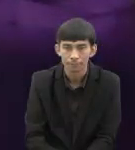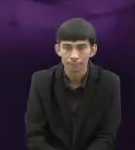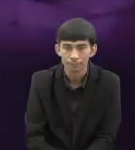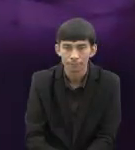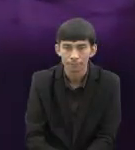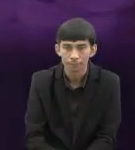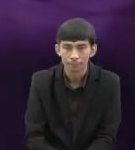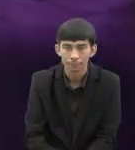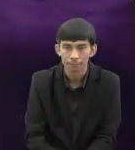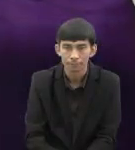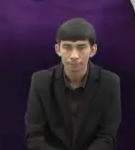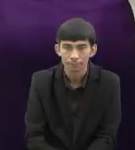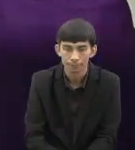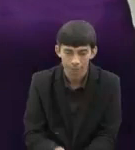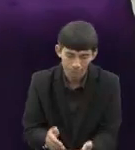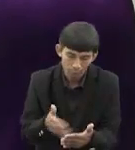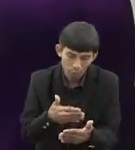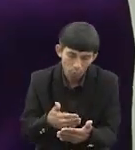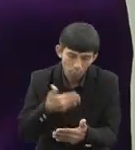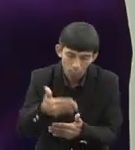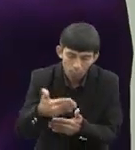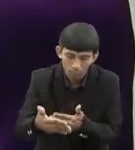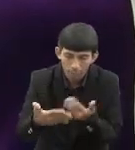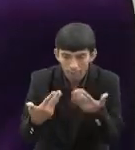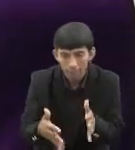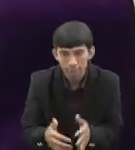Bạn sao đà nữa con.